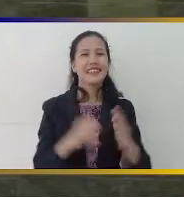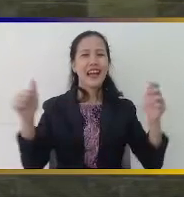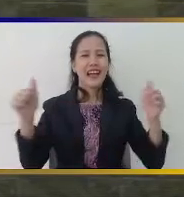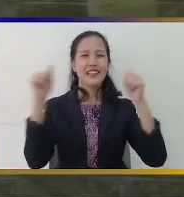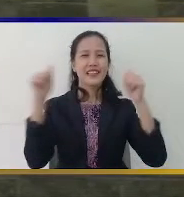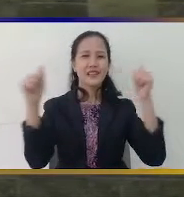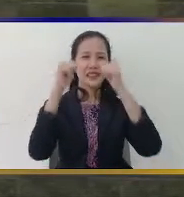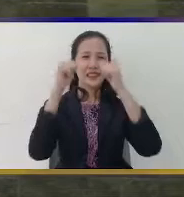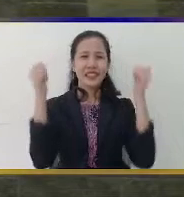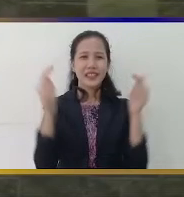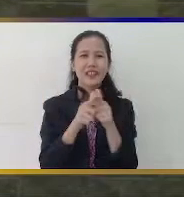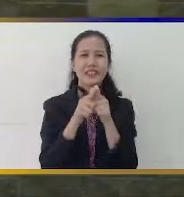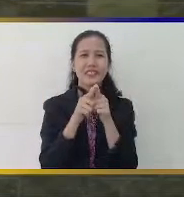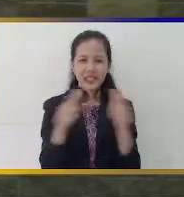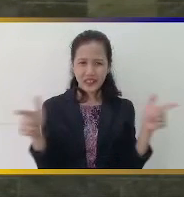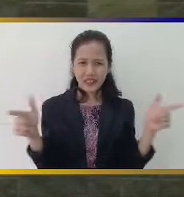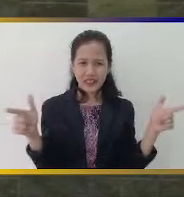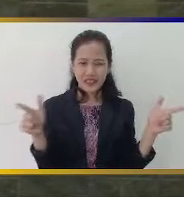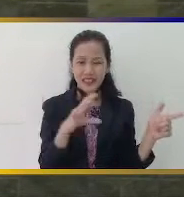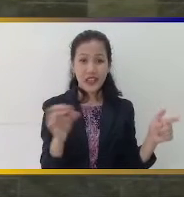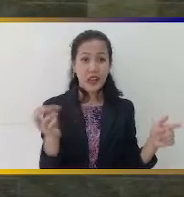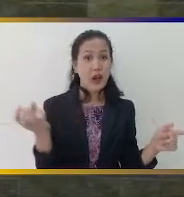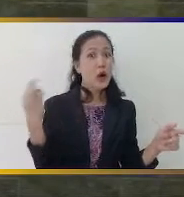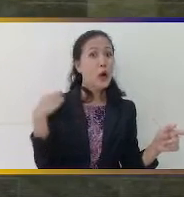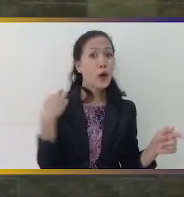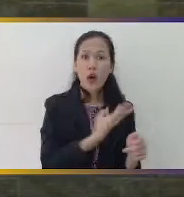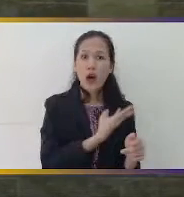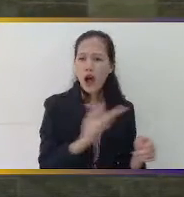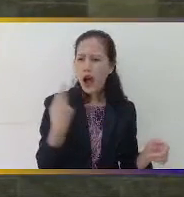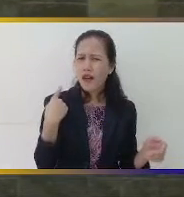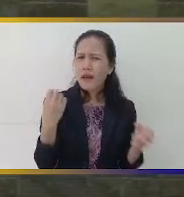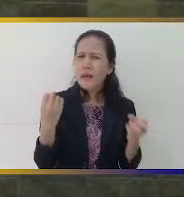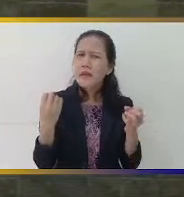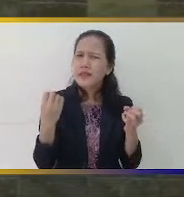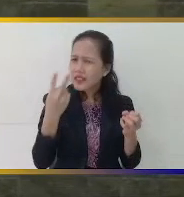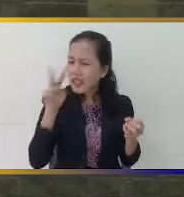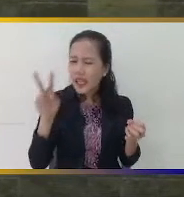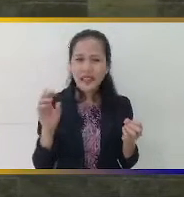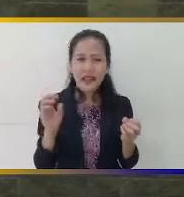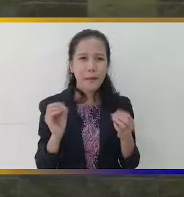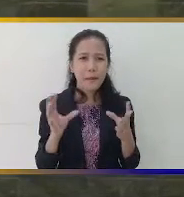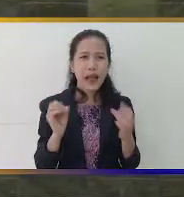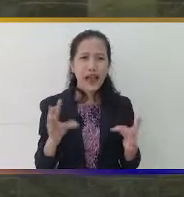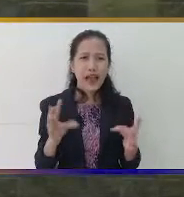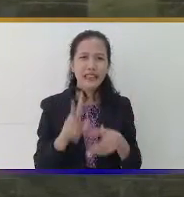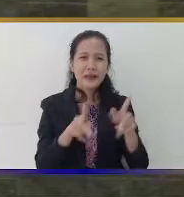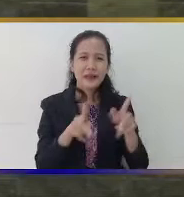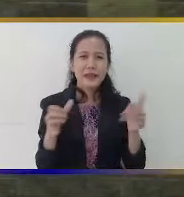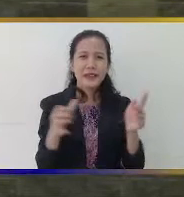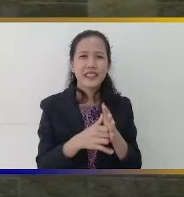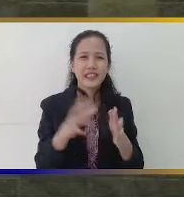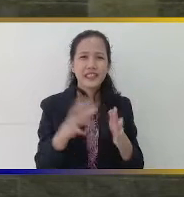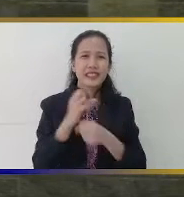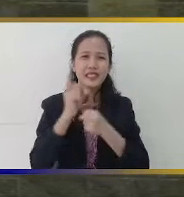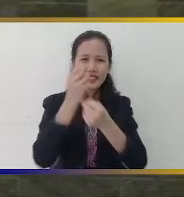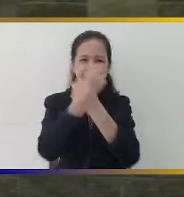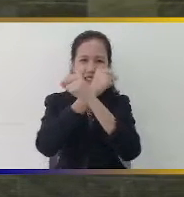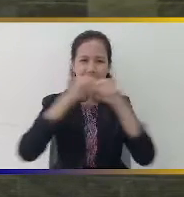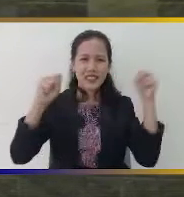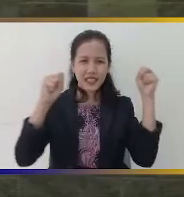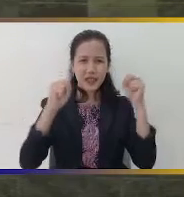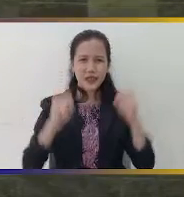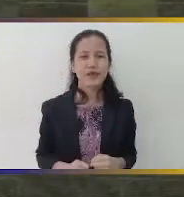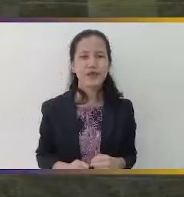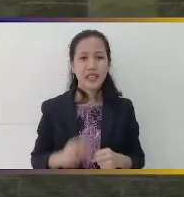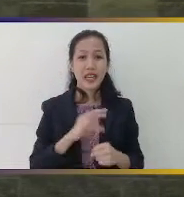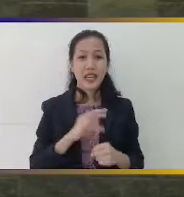great. And we had seen a lot of people na they get saved and get baptized, mga